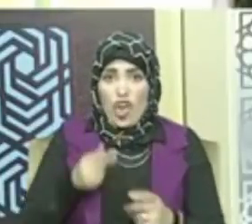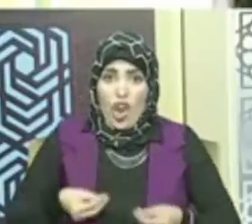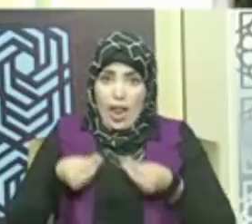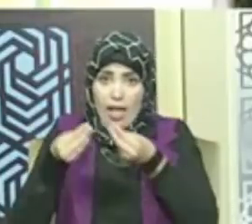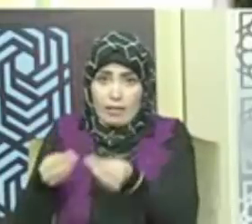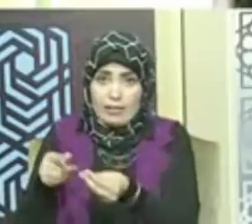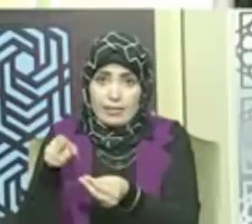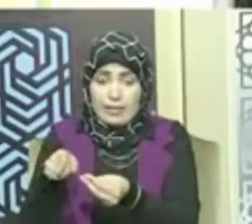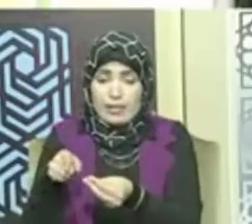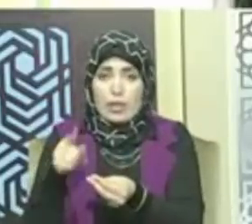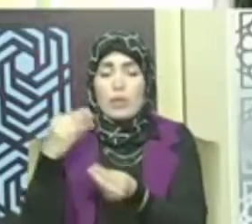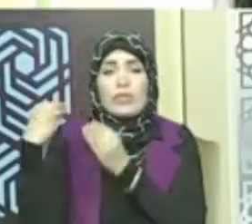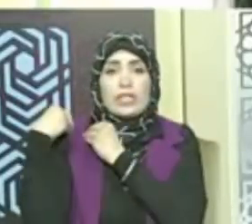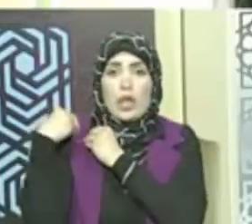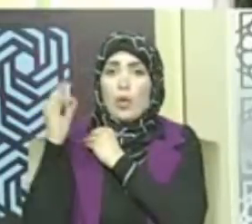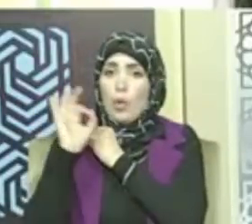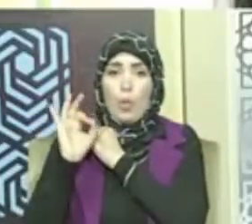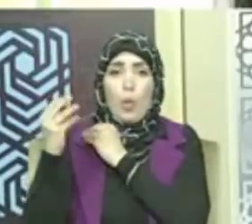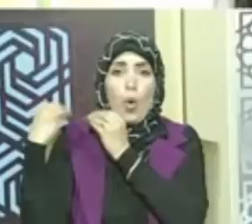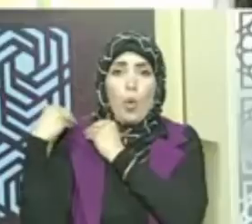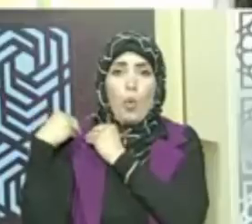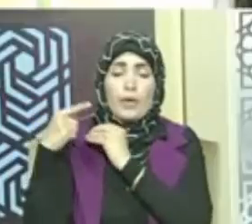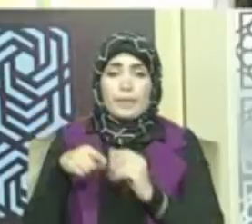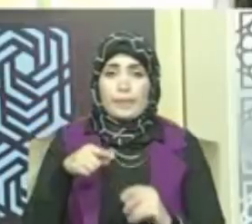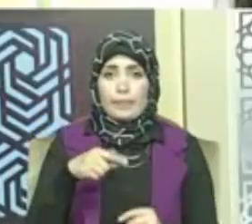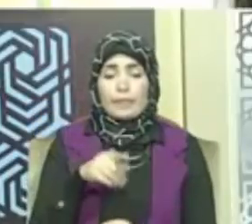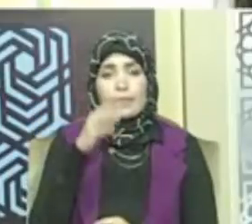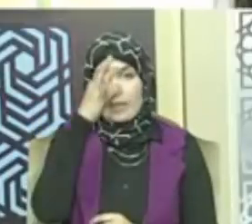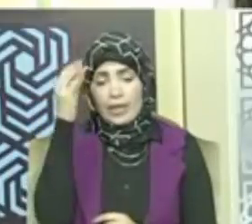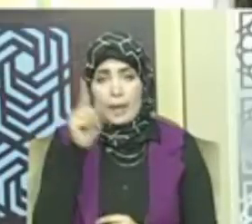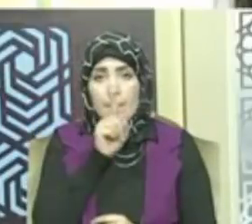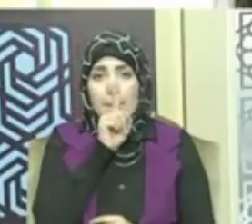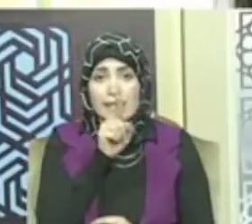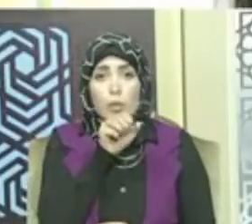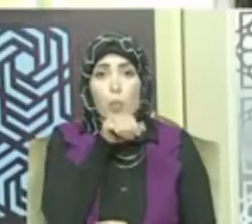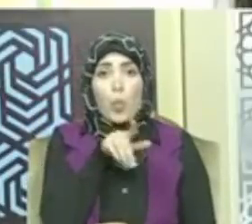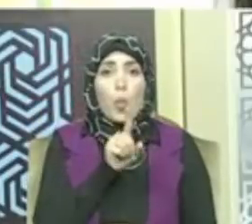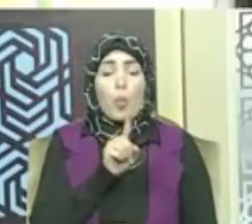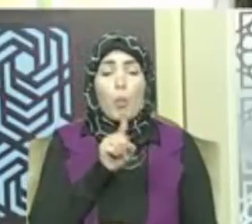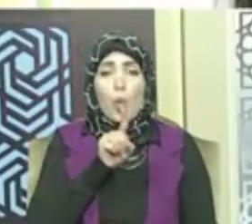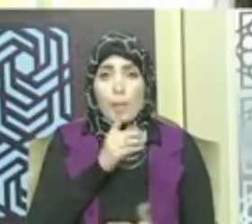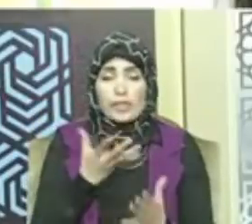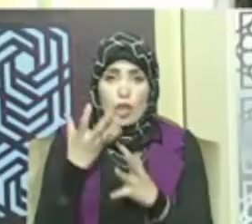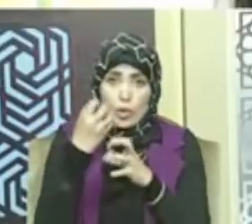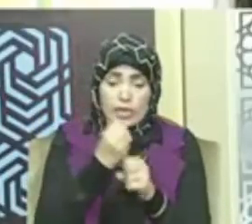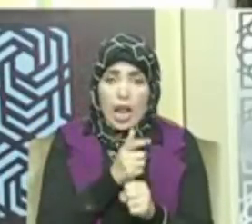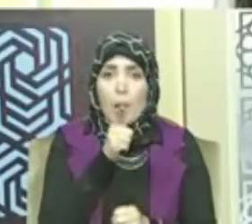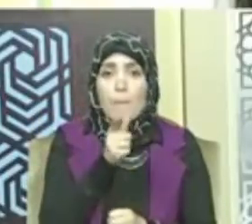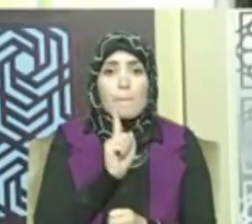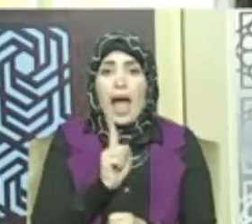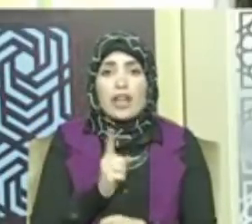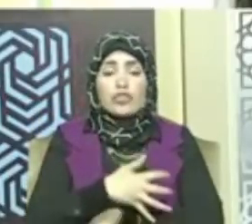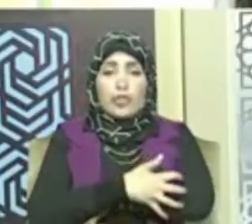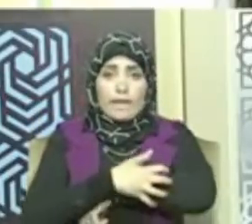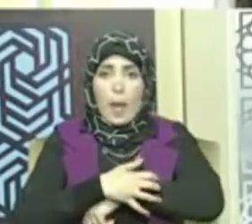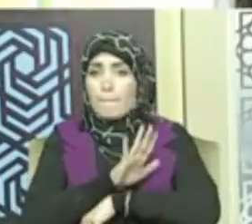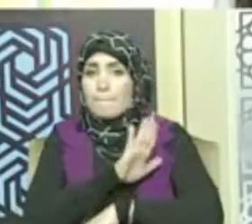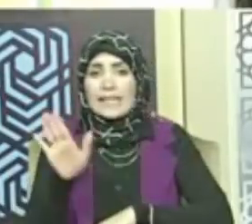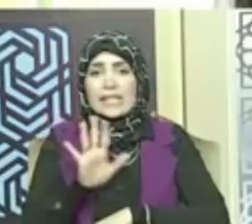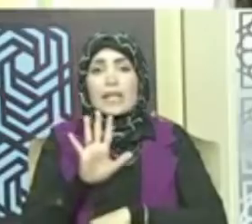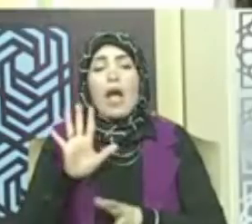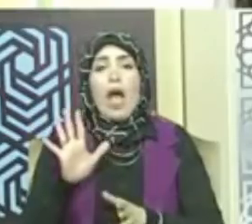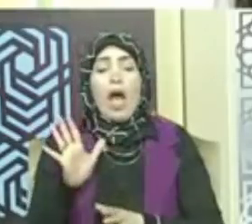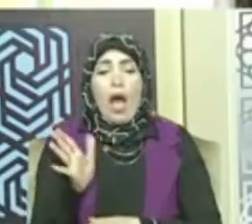عليه وسلم لو أراد أن يقول من فطر صائما فقيرا أو مسكينا لقال ذلك، لا، قالها